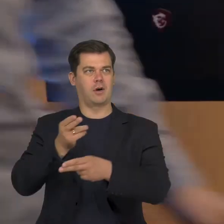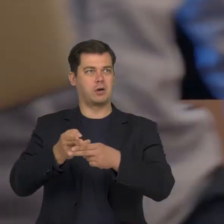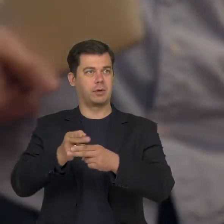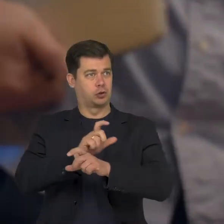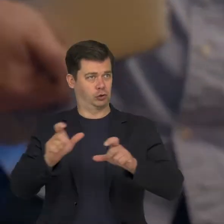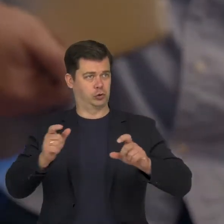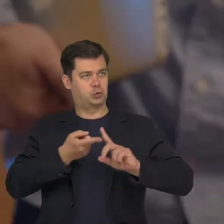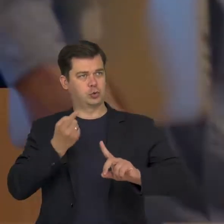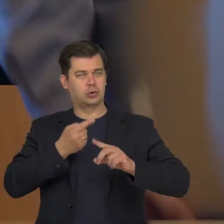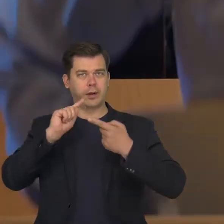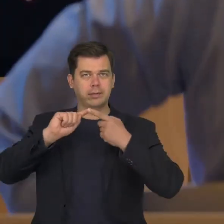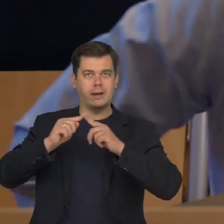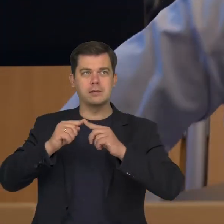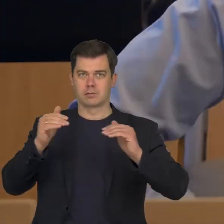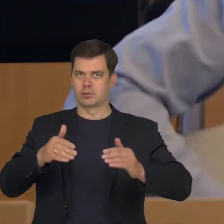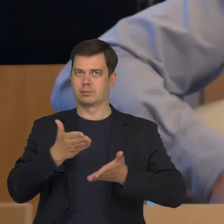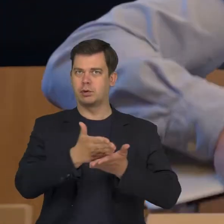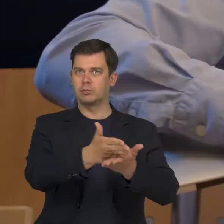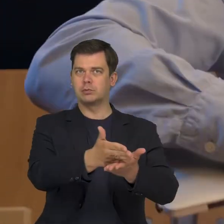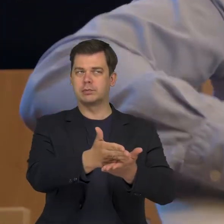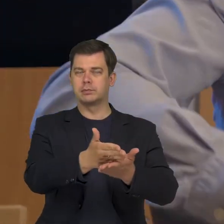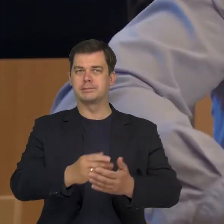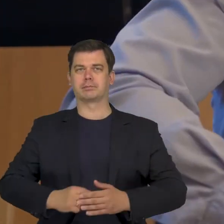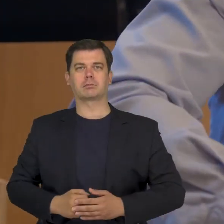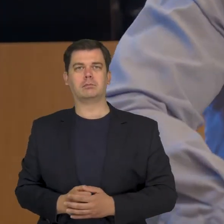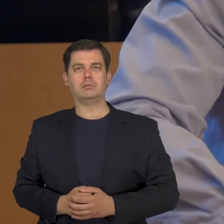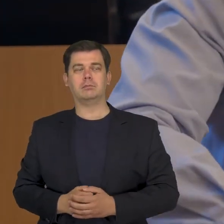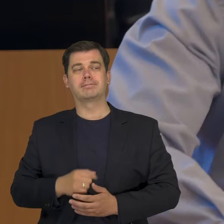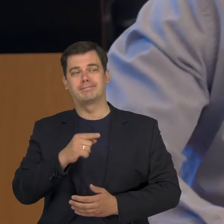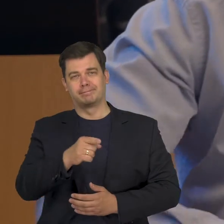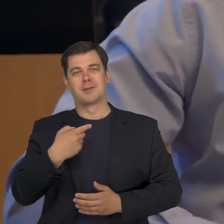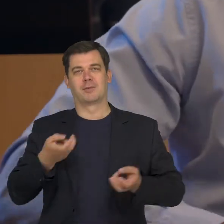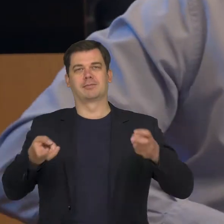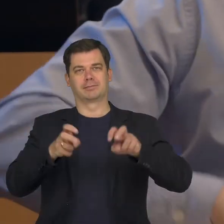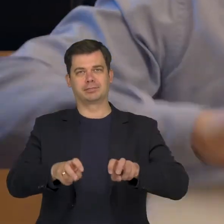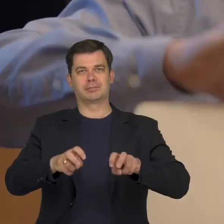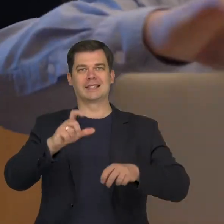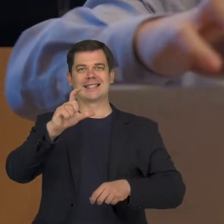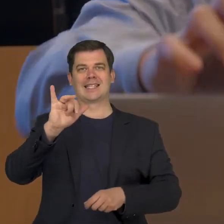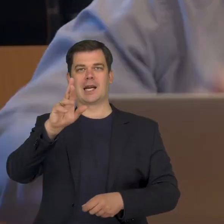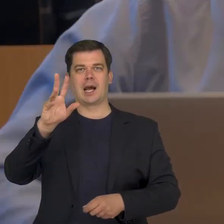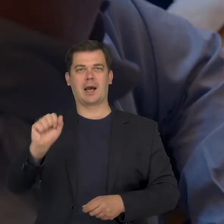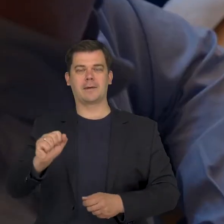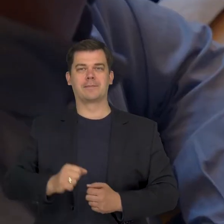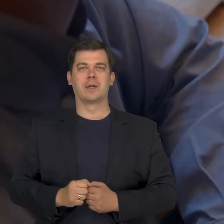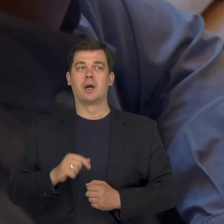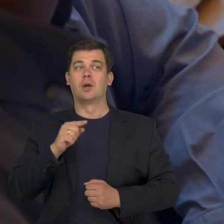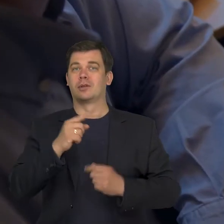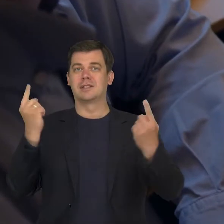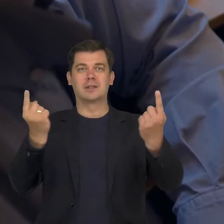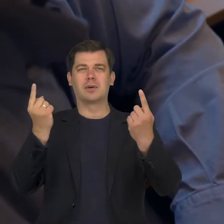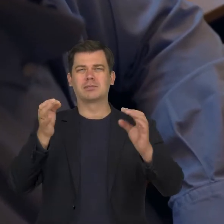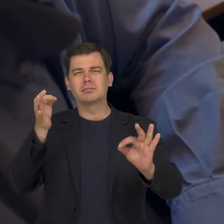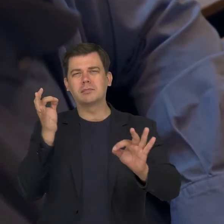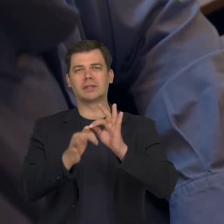sztuczna inteligencja może wspomóc ich w tym procesie. I tak właśnie powstała Circa. To jest